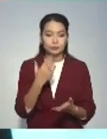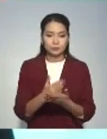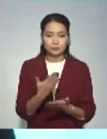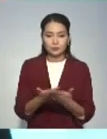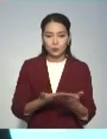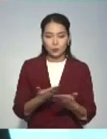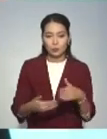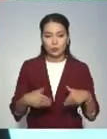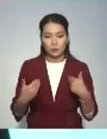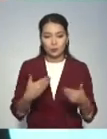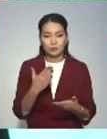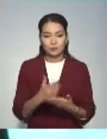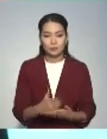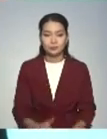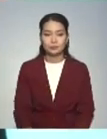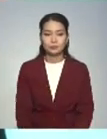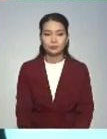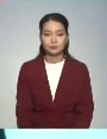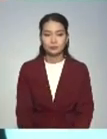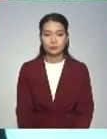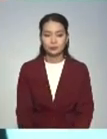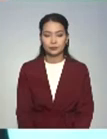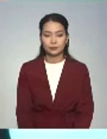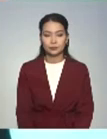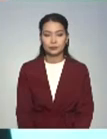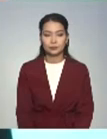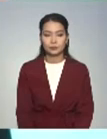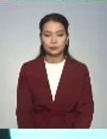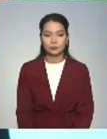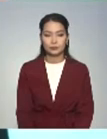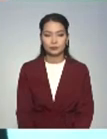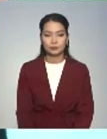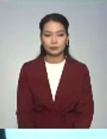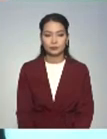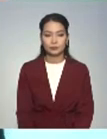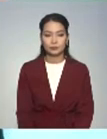береді. Аружан Задабек, Алмас Жолыбаев, Бағлан Жанғозин, Астана Таймс.